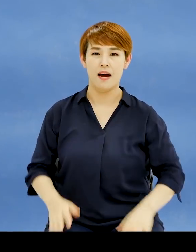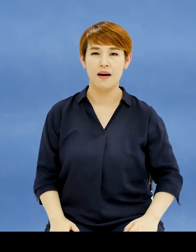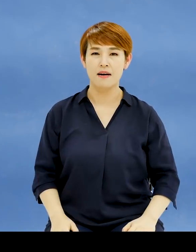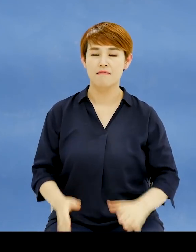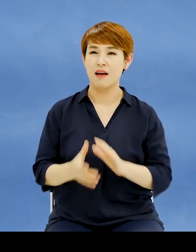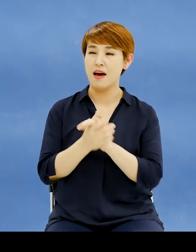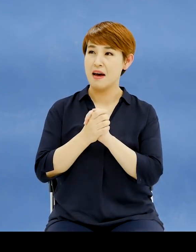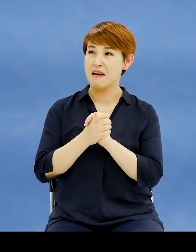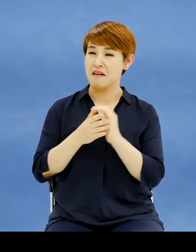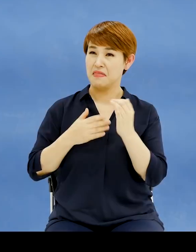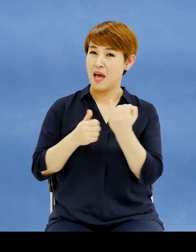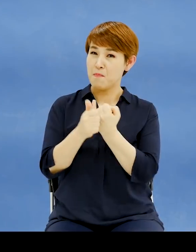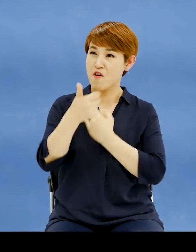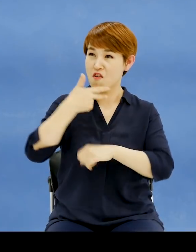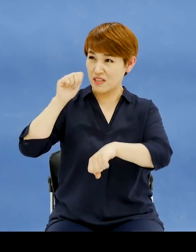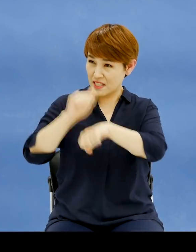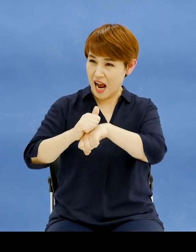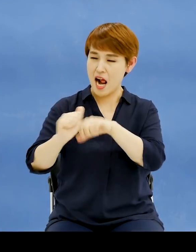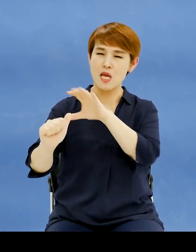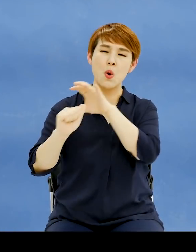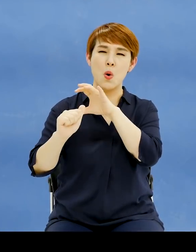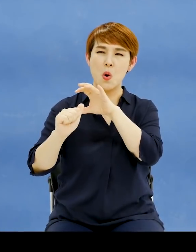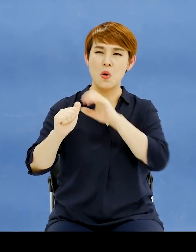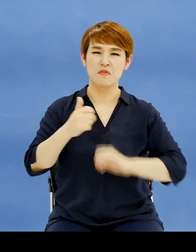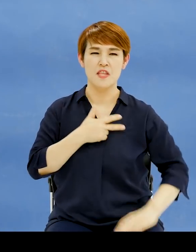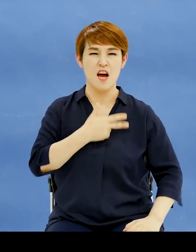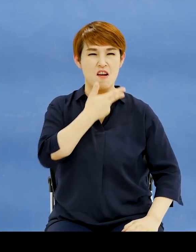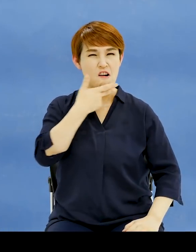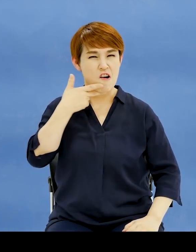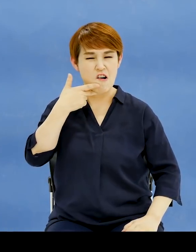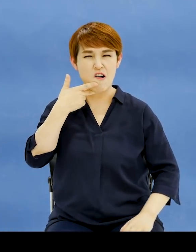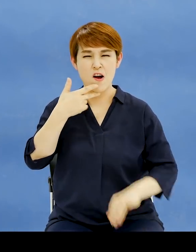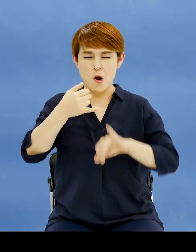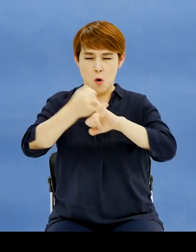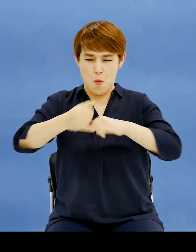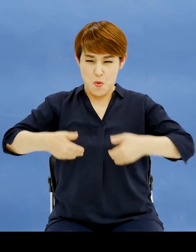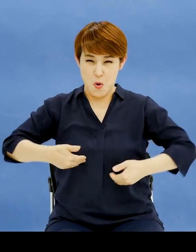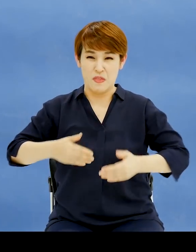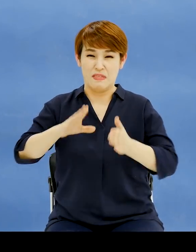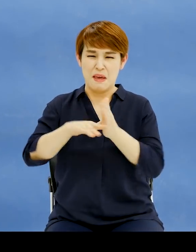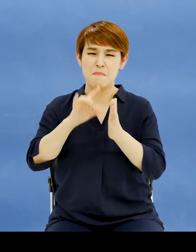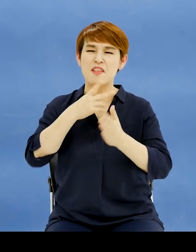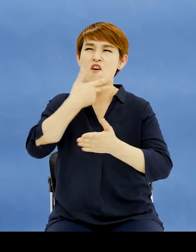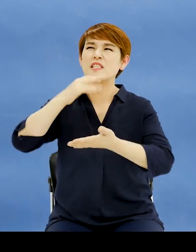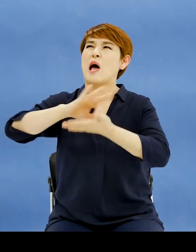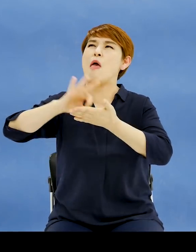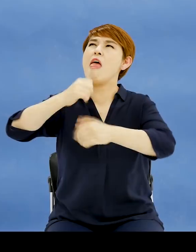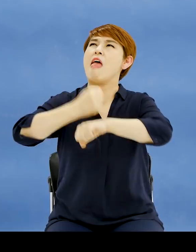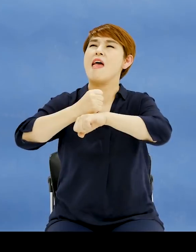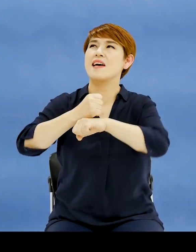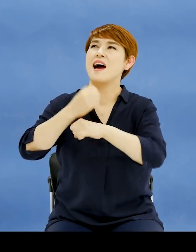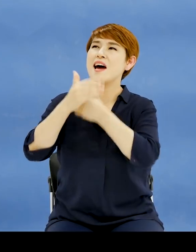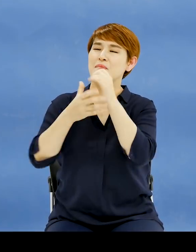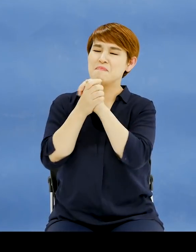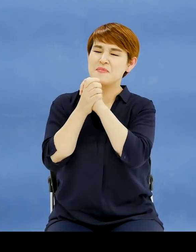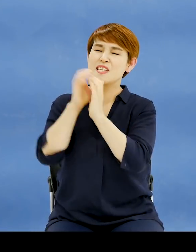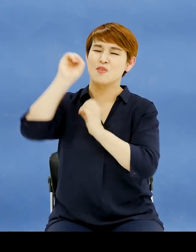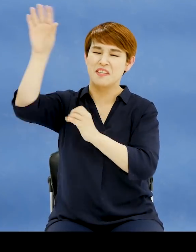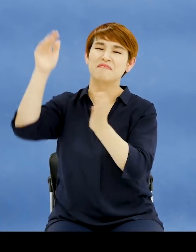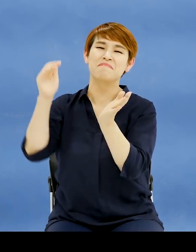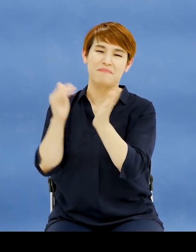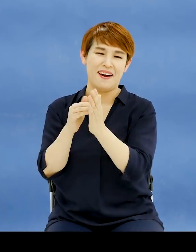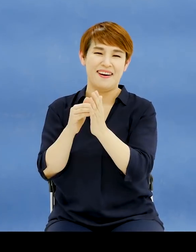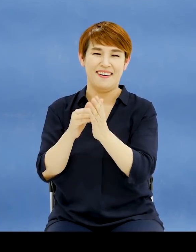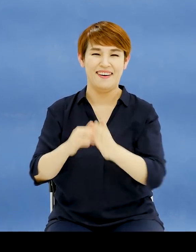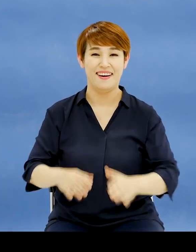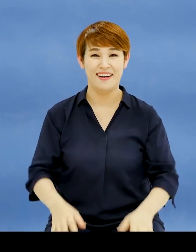이제 남편을 써먹지 이제 저는 이제 영어는 꼭 해야 되는 상황에서만 네. 할 겁니다.